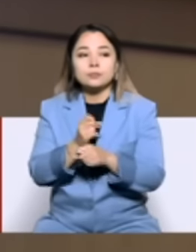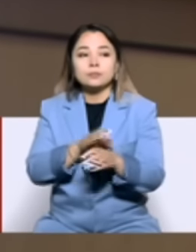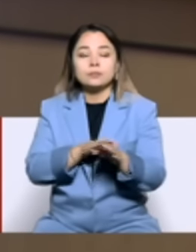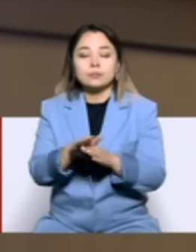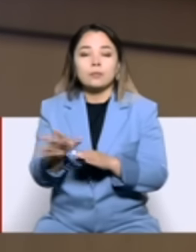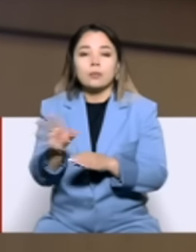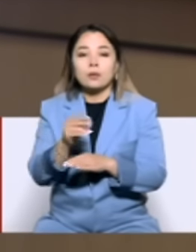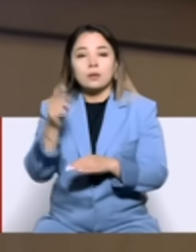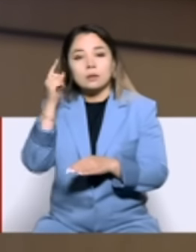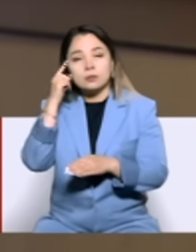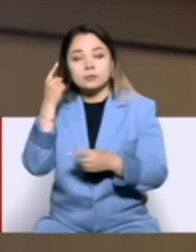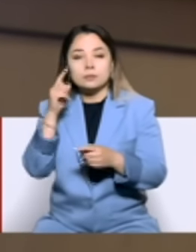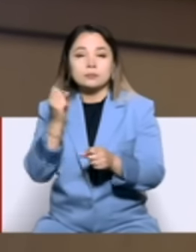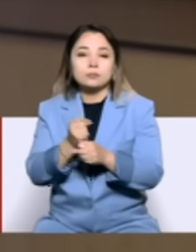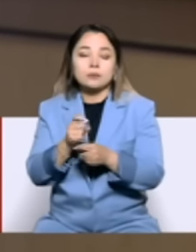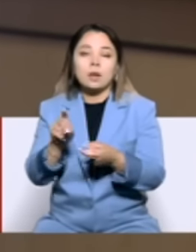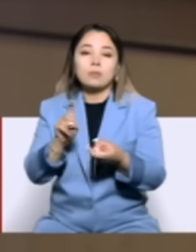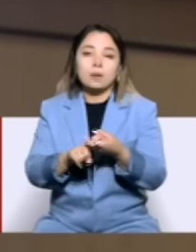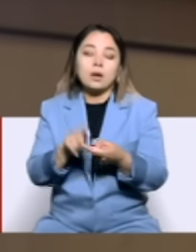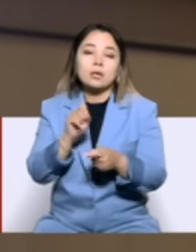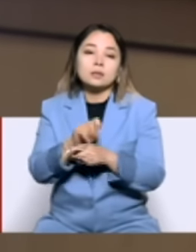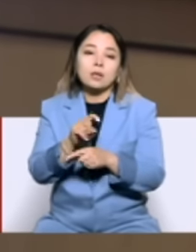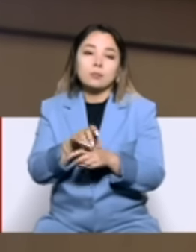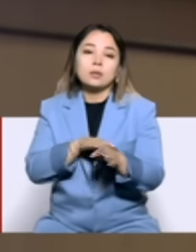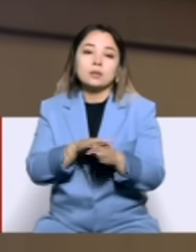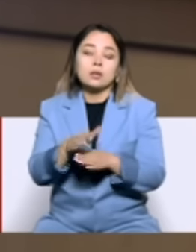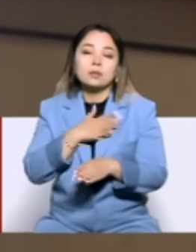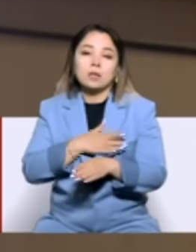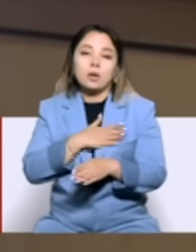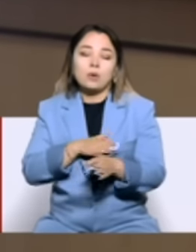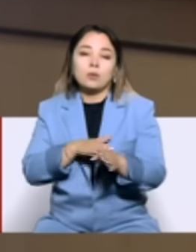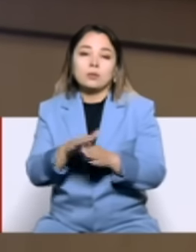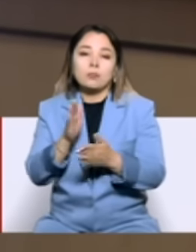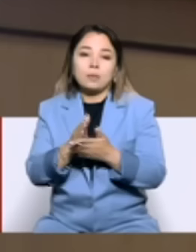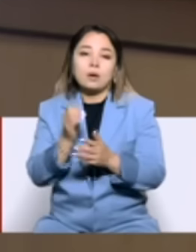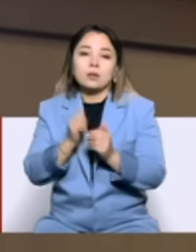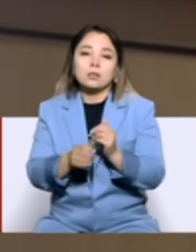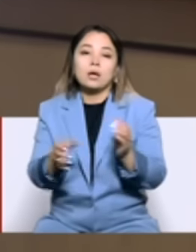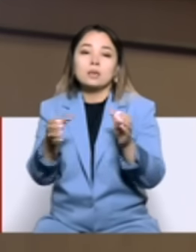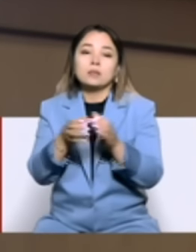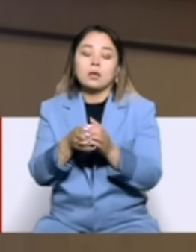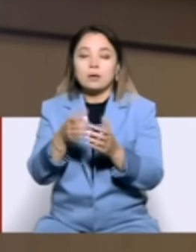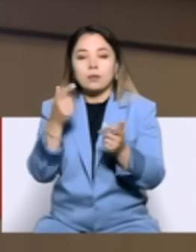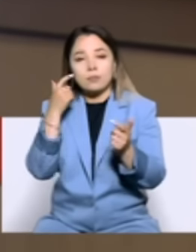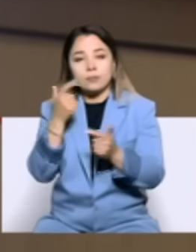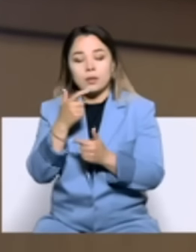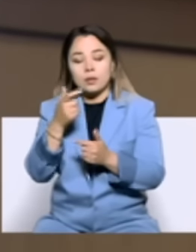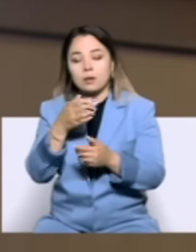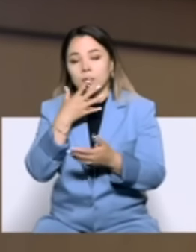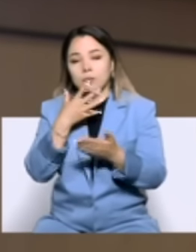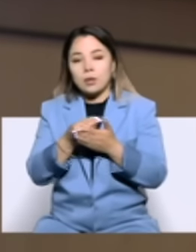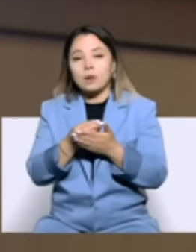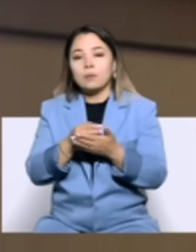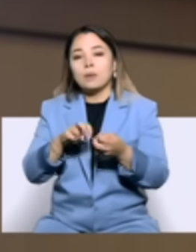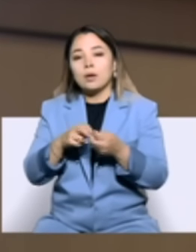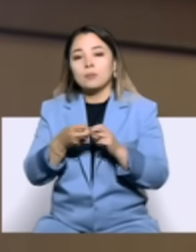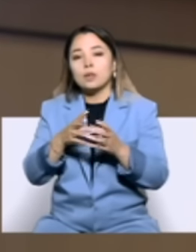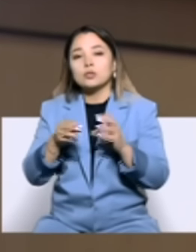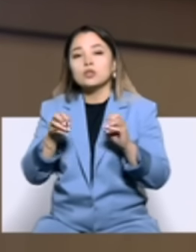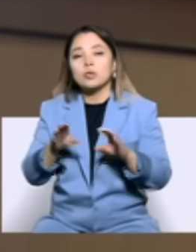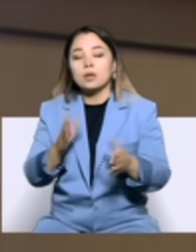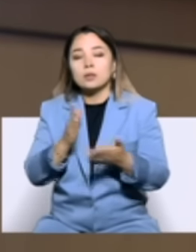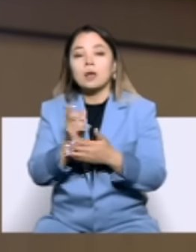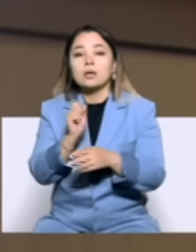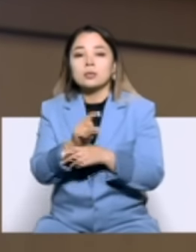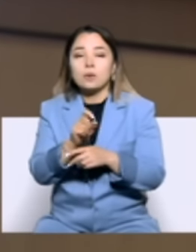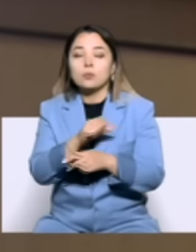Оқушылар бар идеяны жетілдіруге байланысты тапсырмаларды нашар орындады. Әрі контекст бойынша ғылыми проблемаларды шешуге бағытталған тапсырмалар